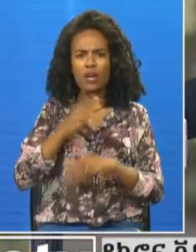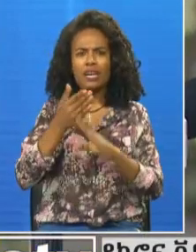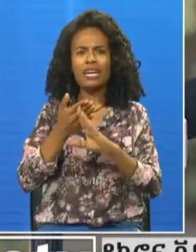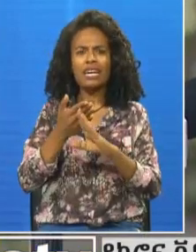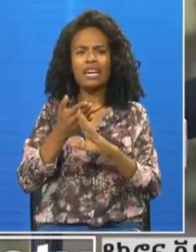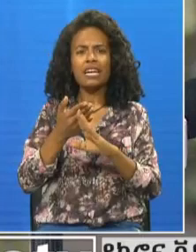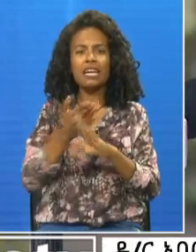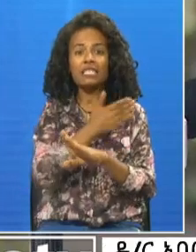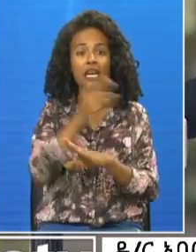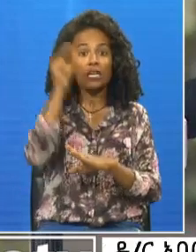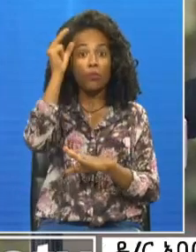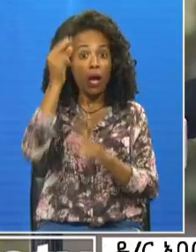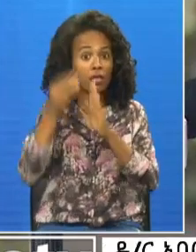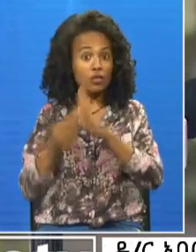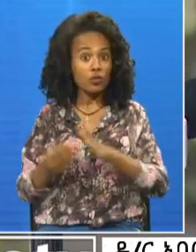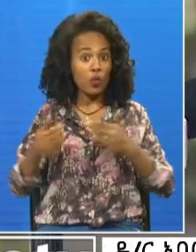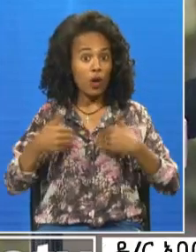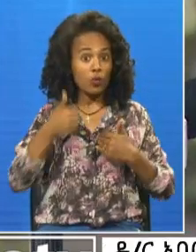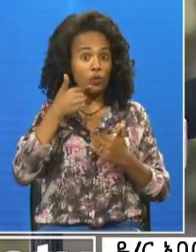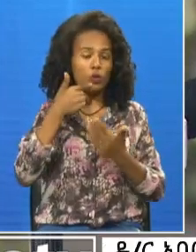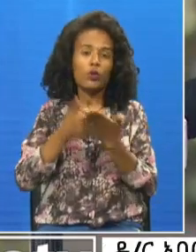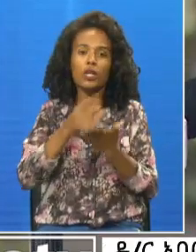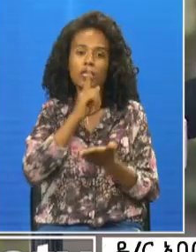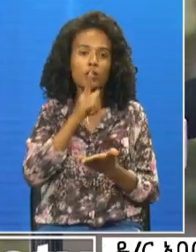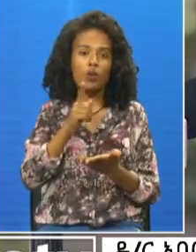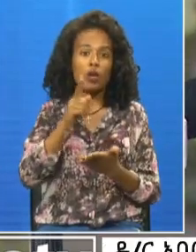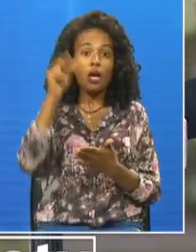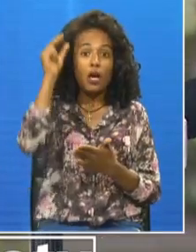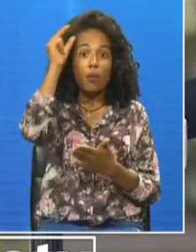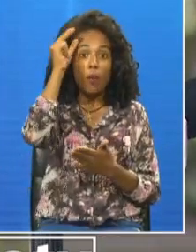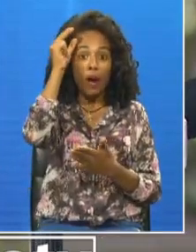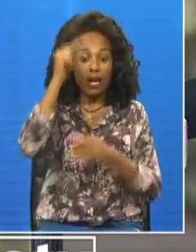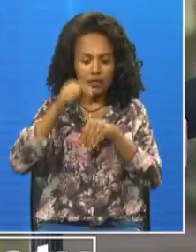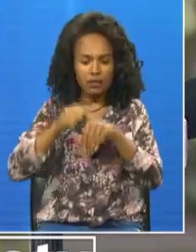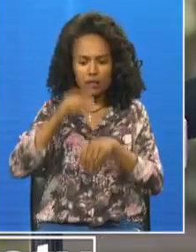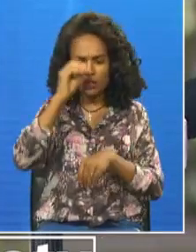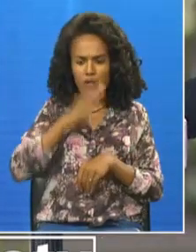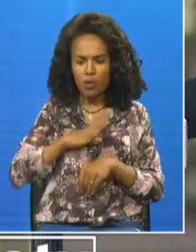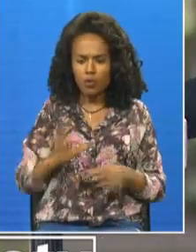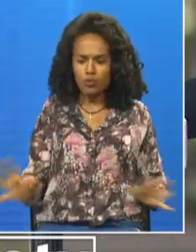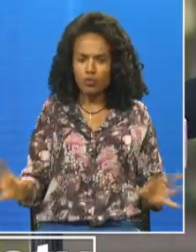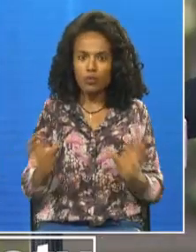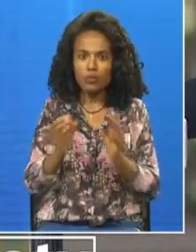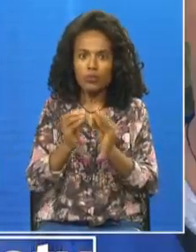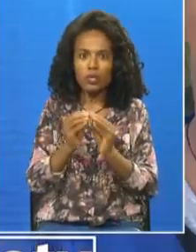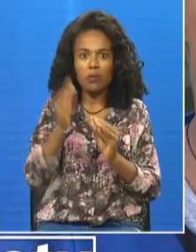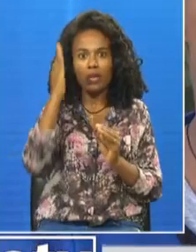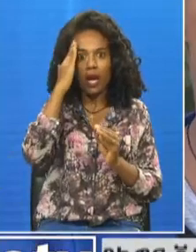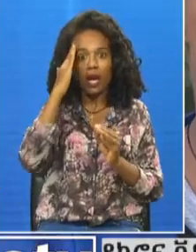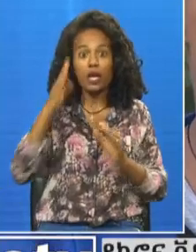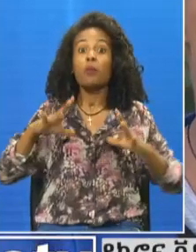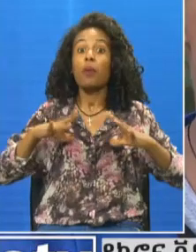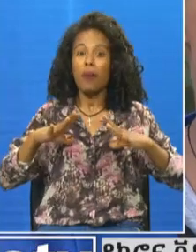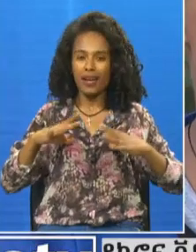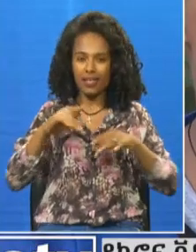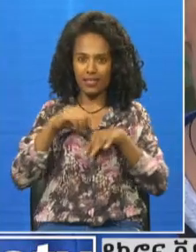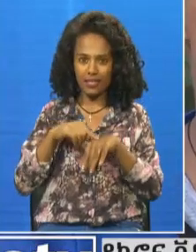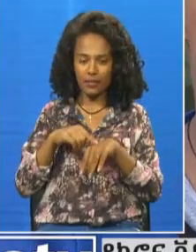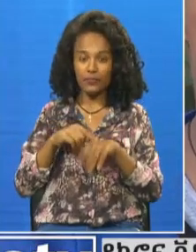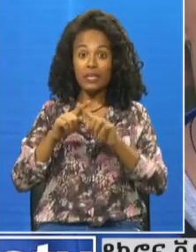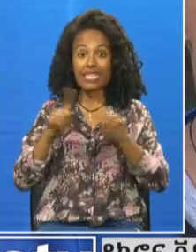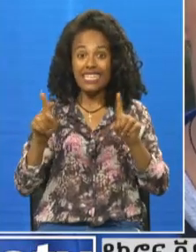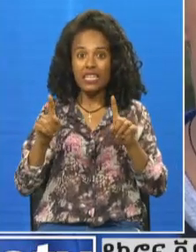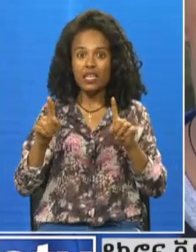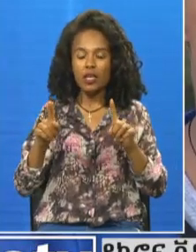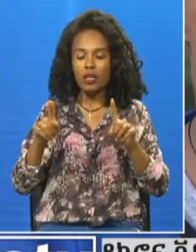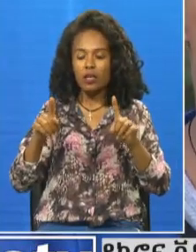ፈተና እንደሆነበትም ጠቁሟል። የኢትዮጵያን አሁናዊ ሁኔታ ከሌሎች ሀገራት ጋር የማነጻጸርና የራስ ድምዳሜ ላይ መድረስ ህዝቡን ከቫይረሱ